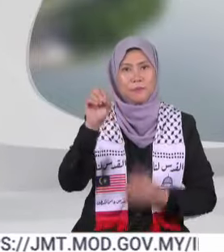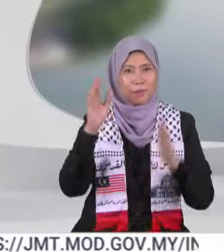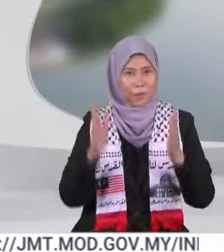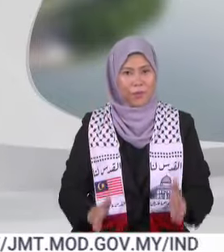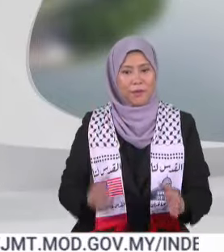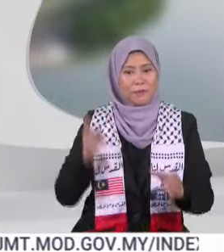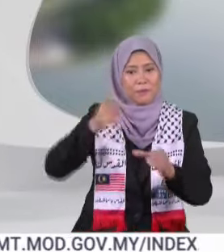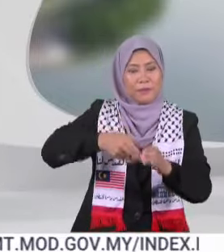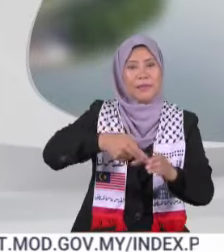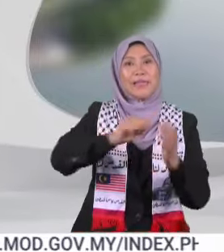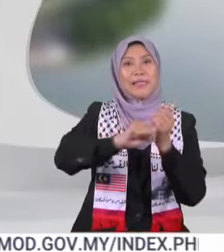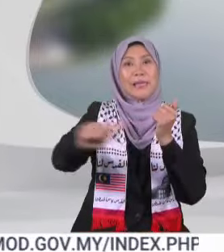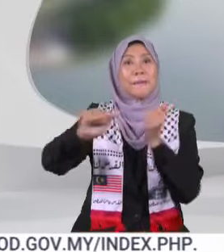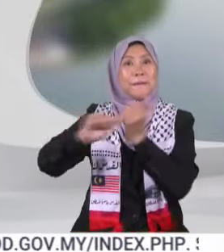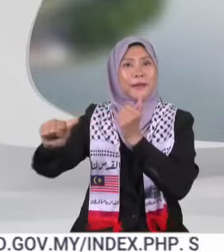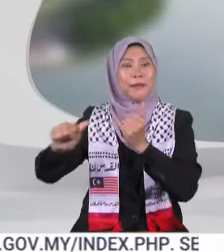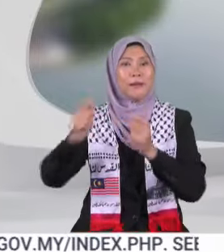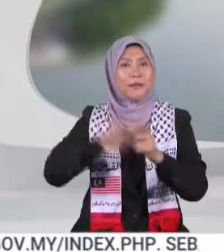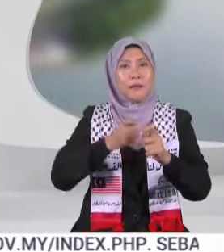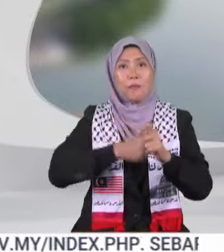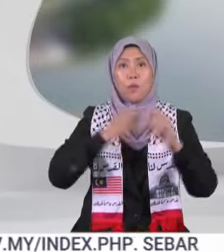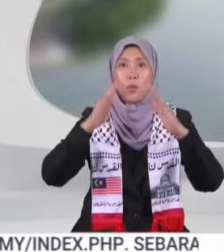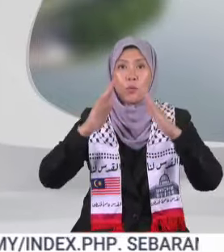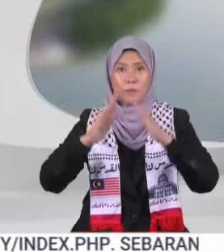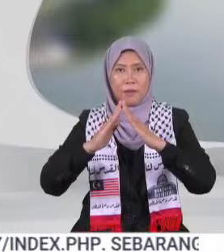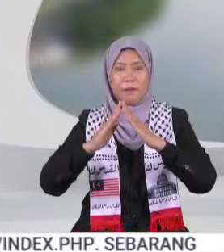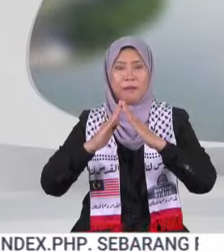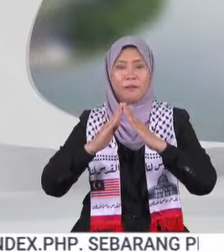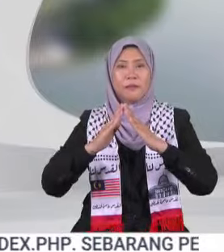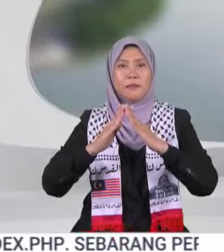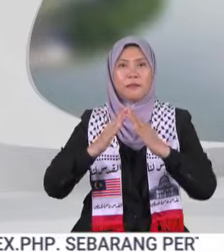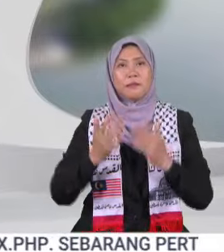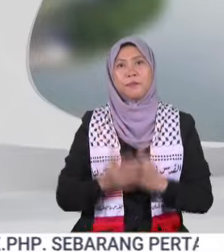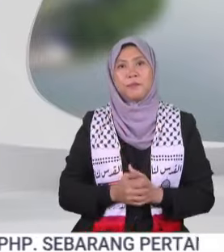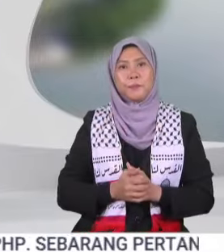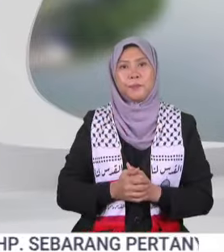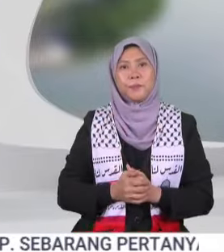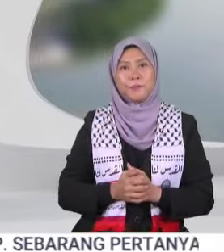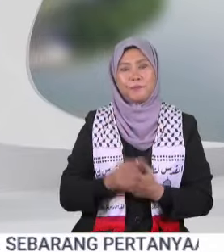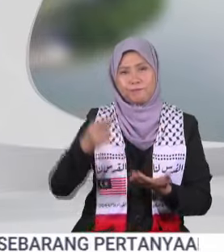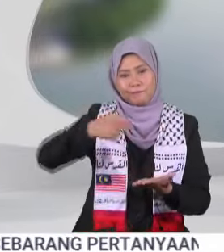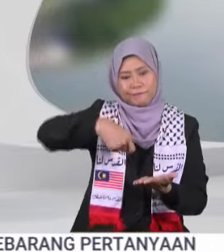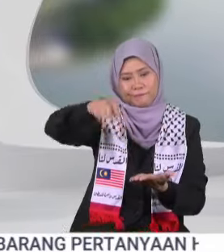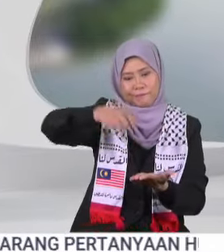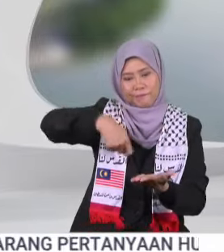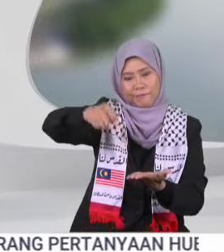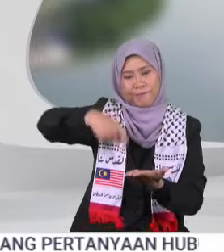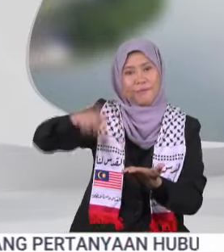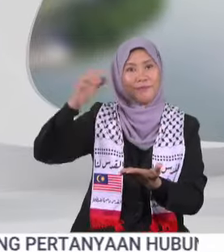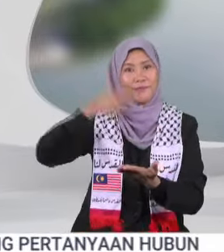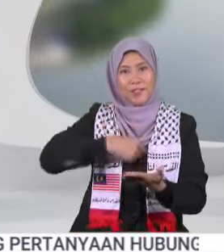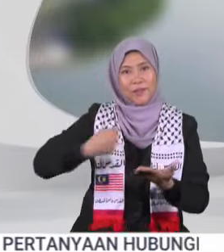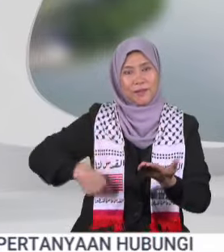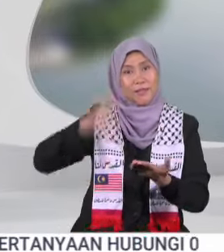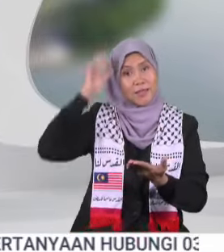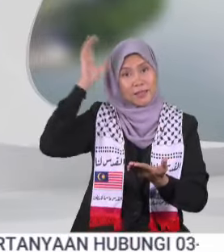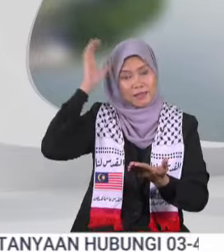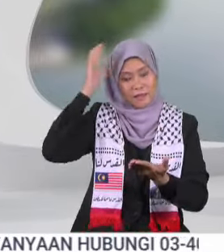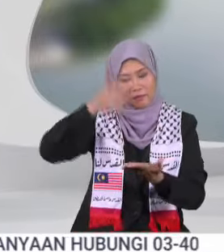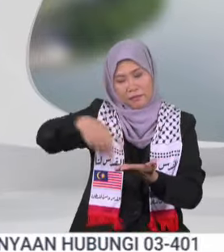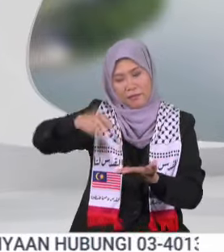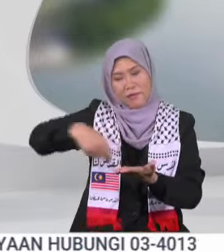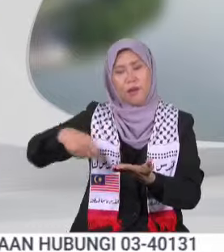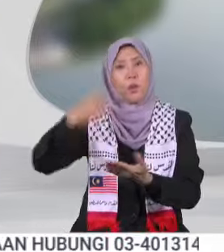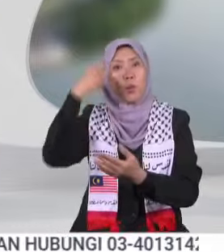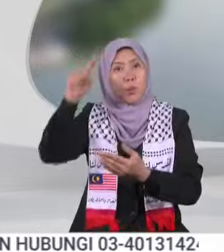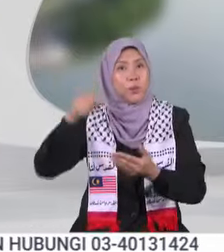menyertai kempen setiap rumah menampal Cun Lian atau kaligrafi Cina mengandungi puisi indah menjelang sambutan tahun